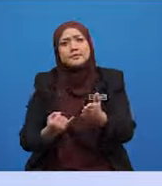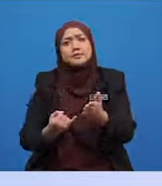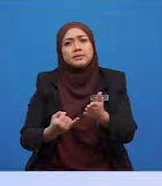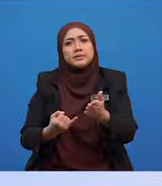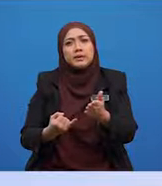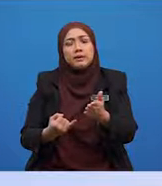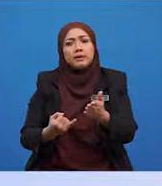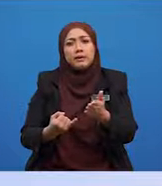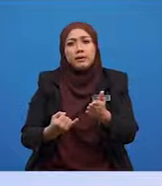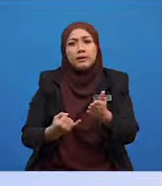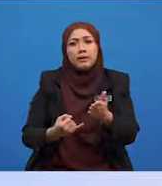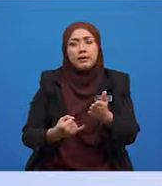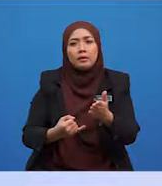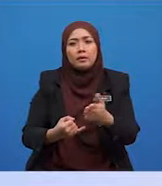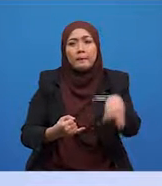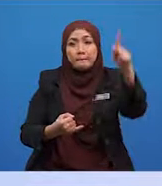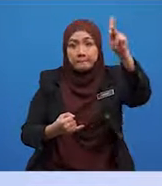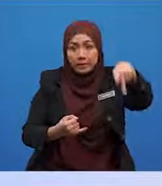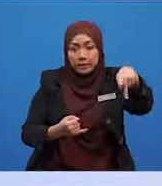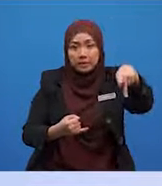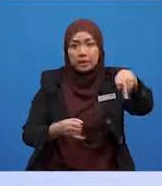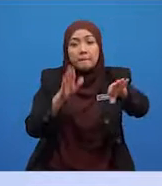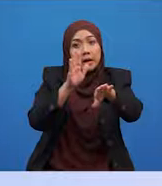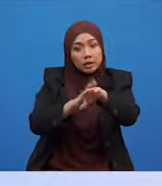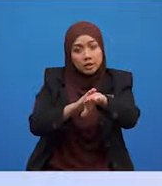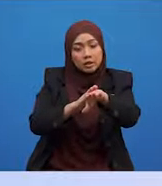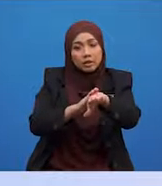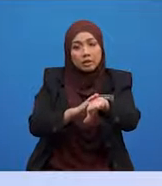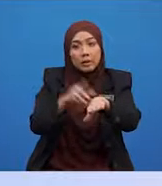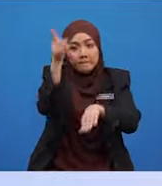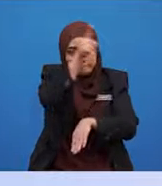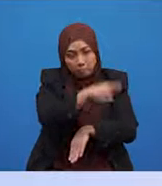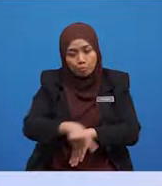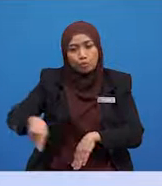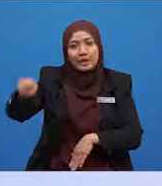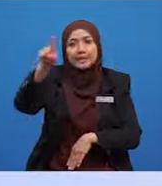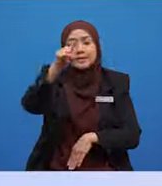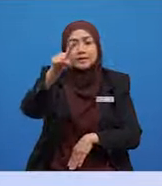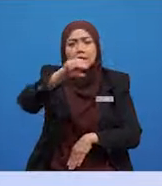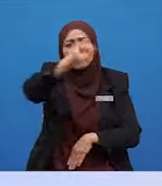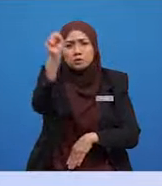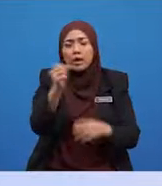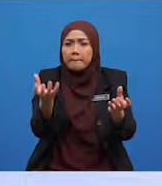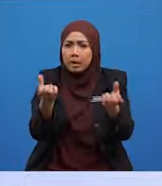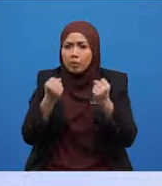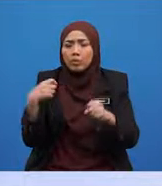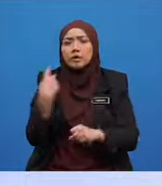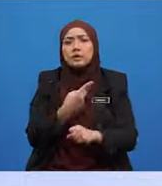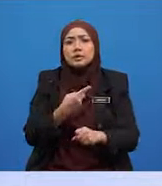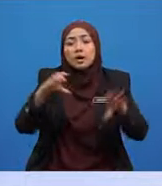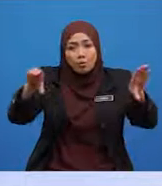cm dari titik P pada bulatan. Soalan mengkehendaki kita